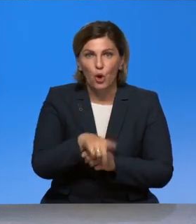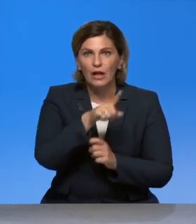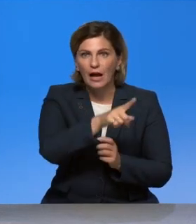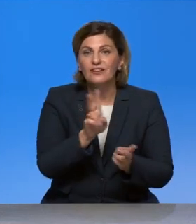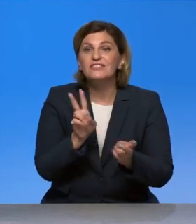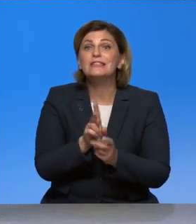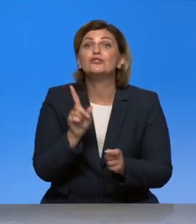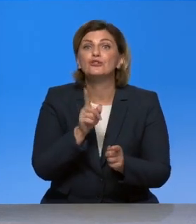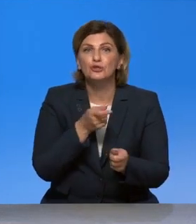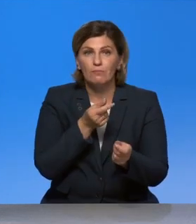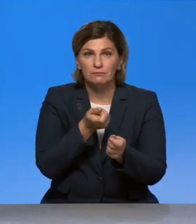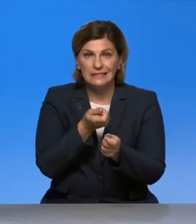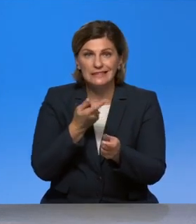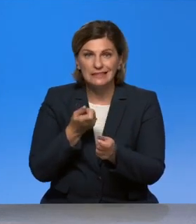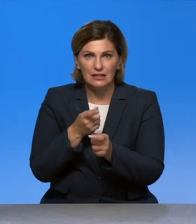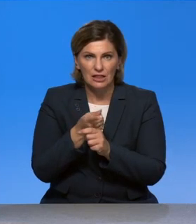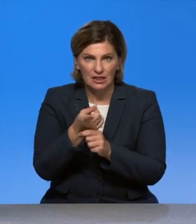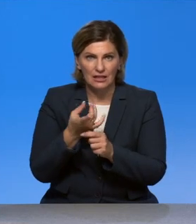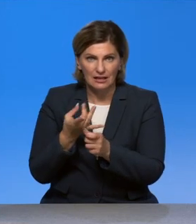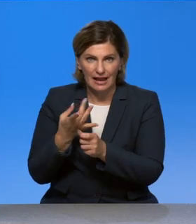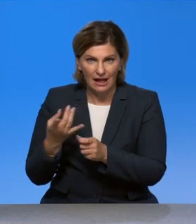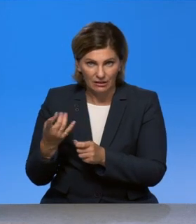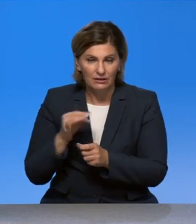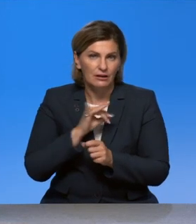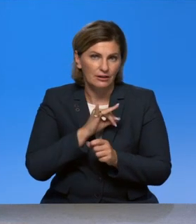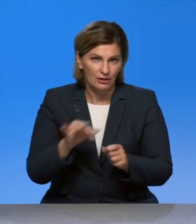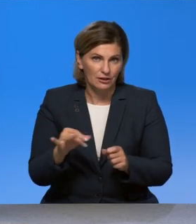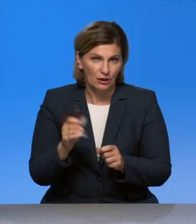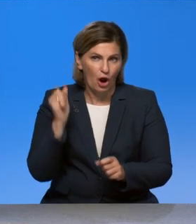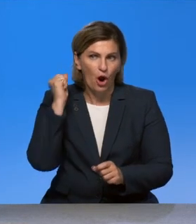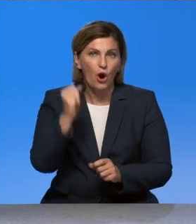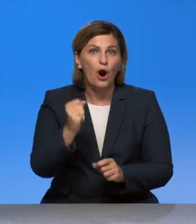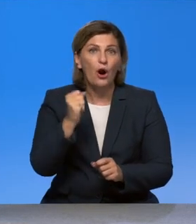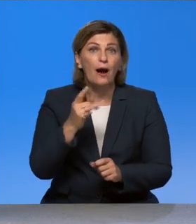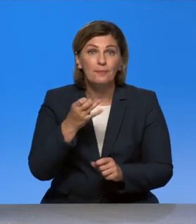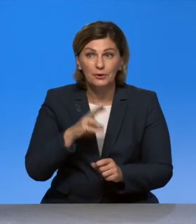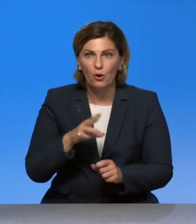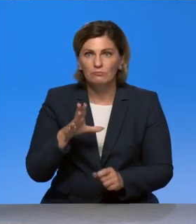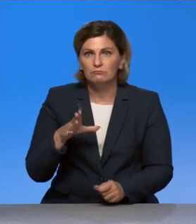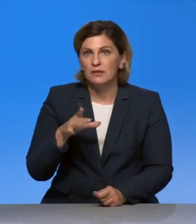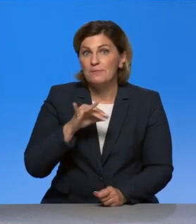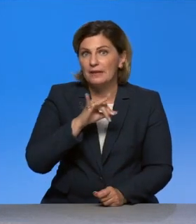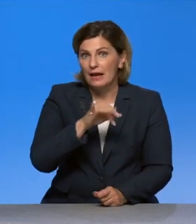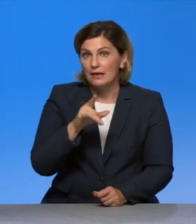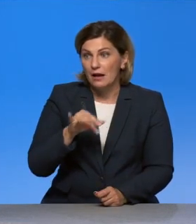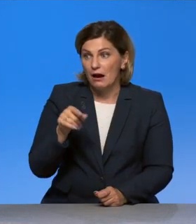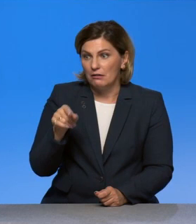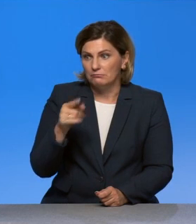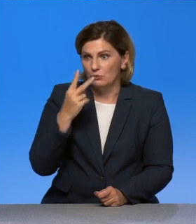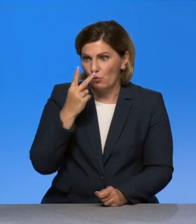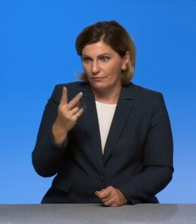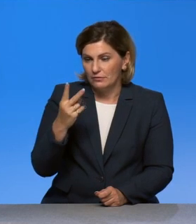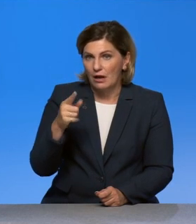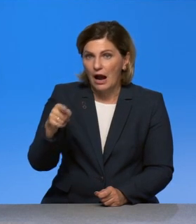рядом, и улегся спать. Кто-то подумал бы, что это человек, который просто боится оружия.